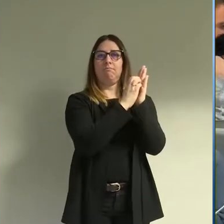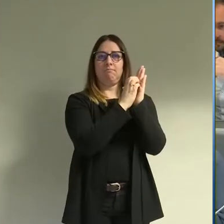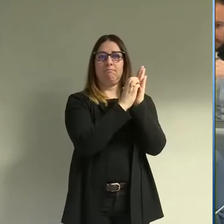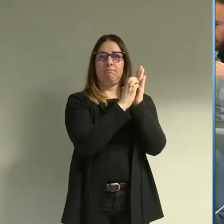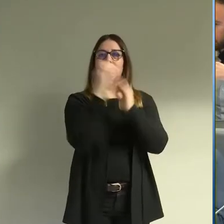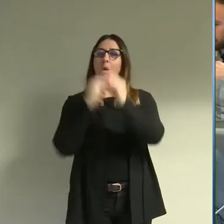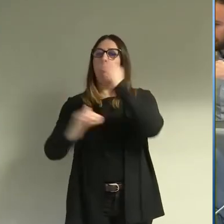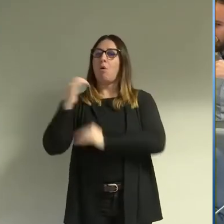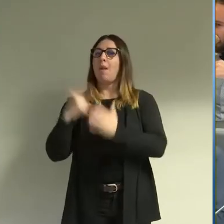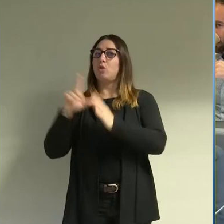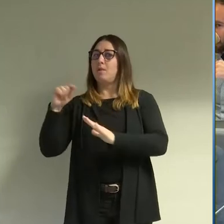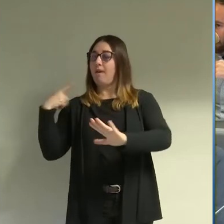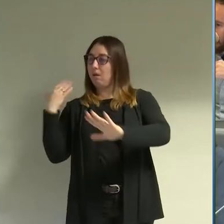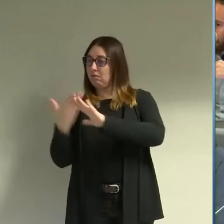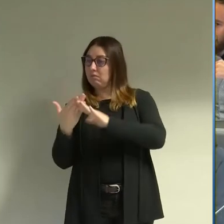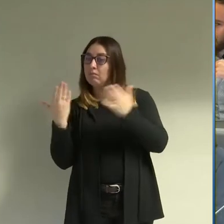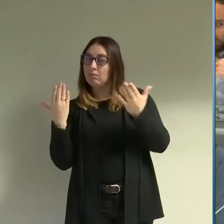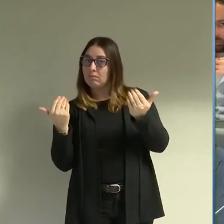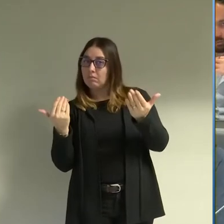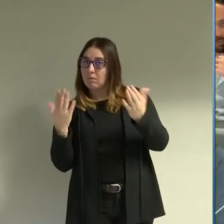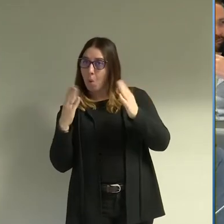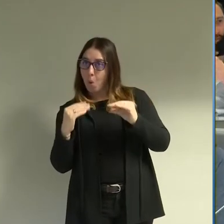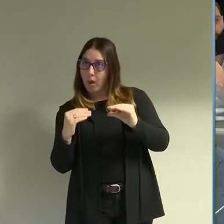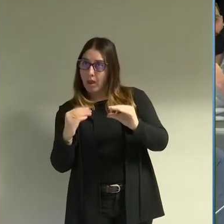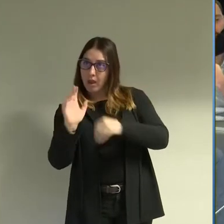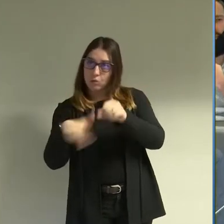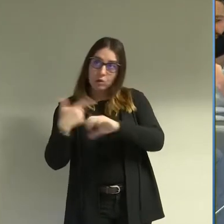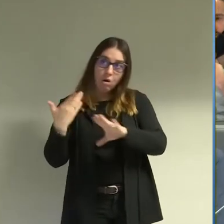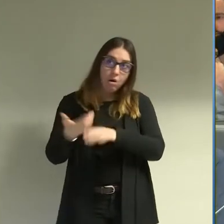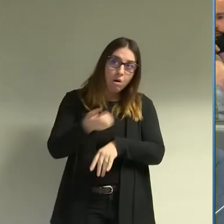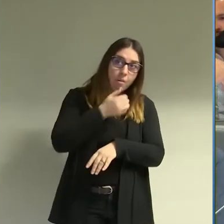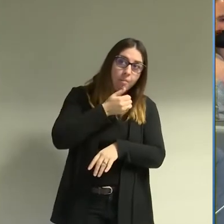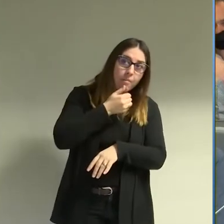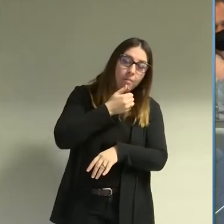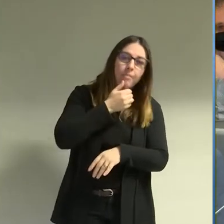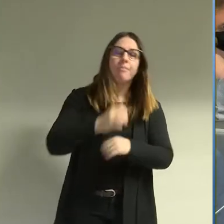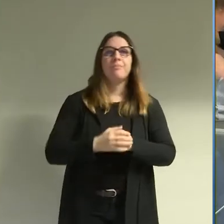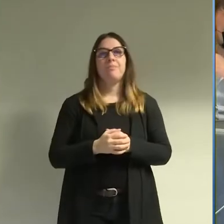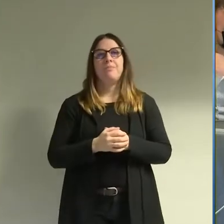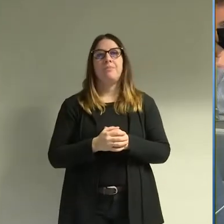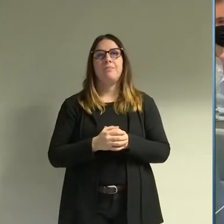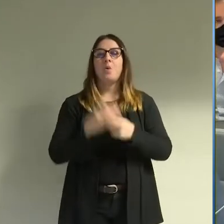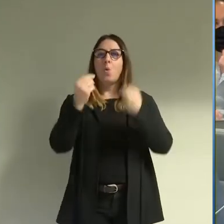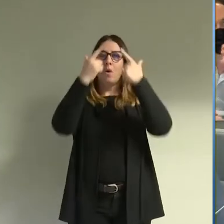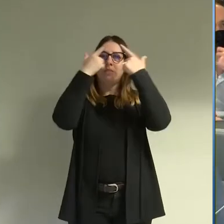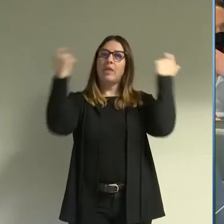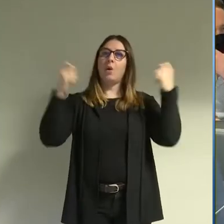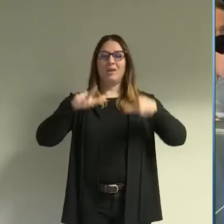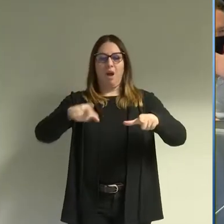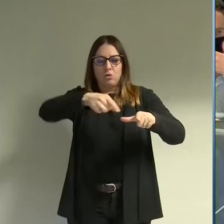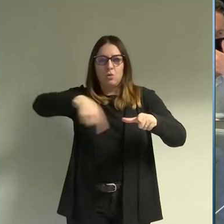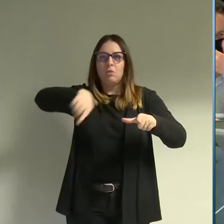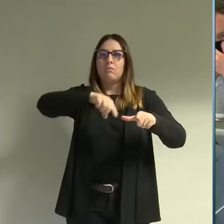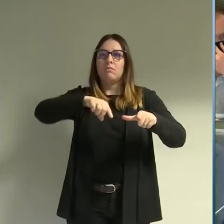programme en 2020 et dont on attend toujours la mise en oeuvre deux ans après comme dans l' usage de la théorie du d'onet qui date de